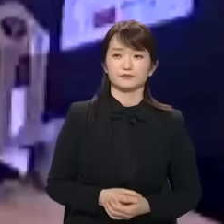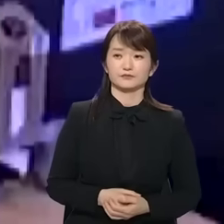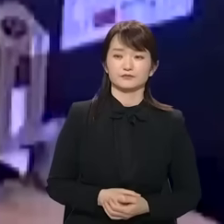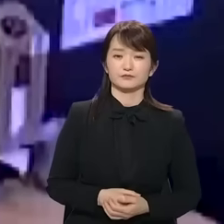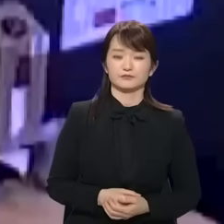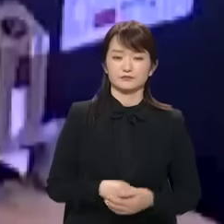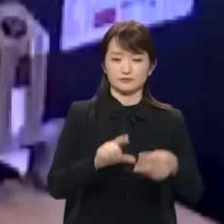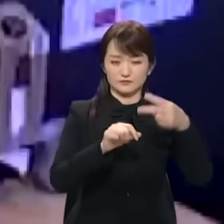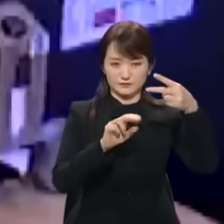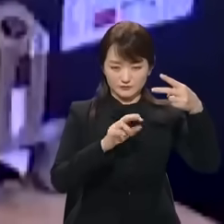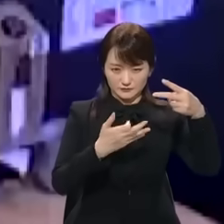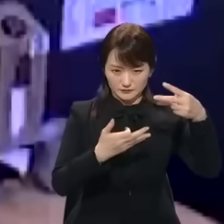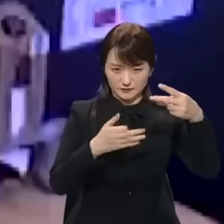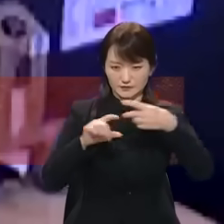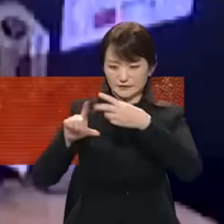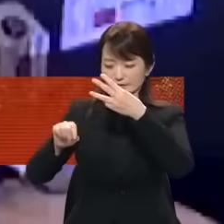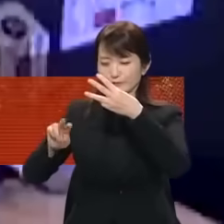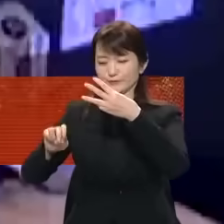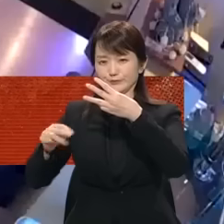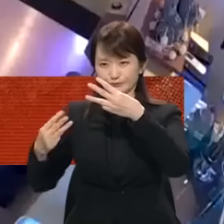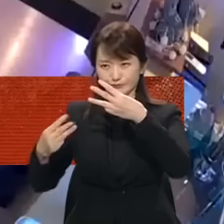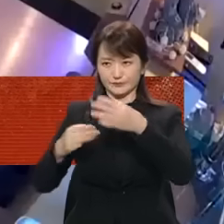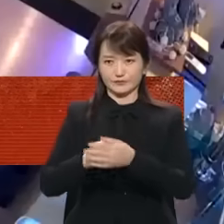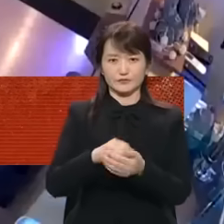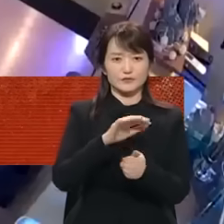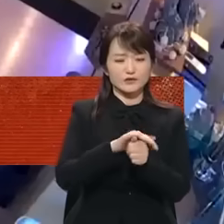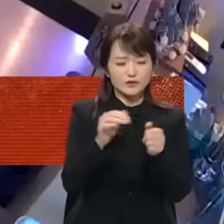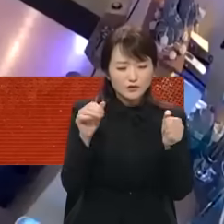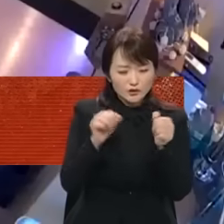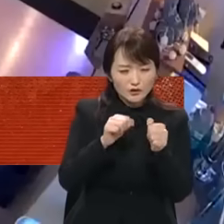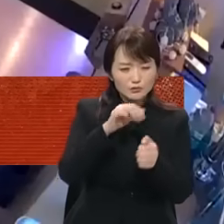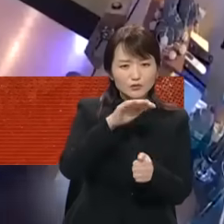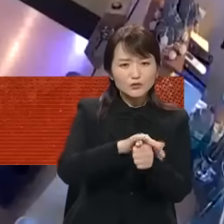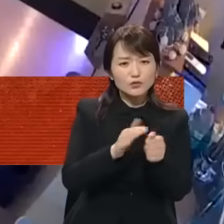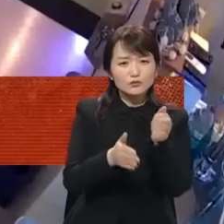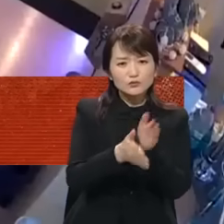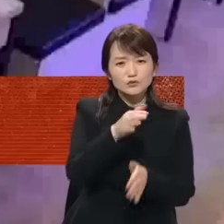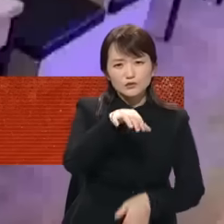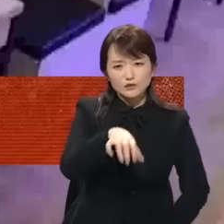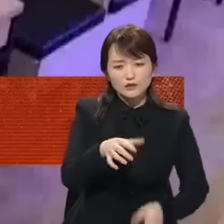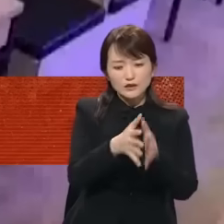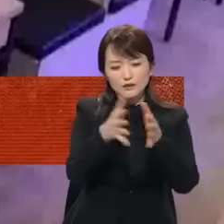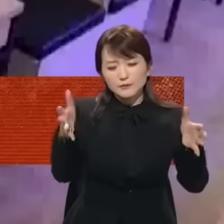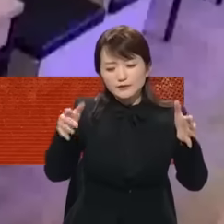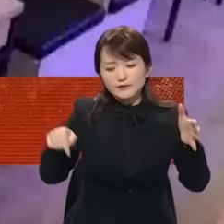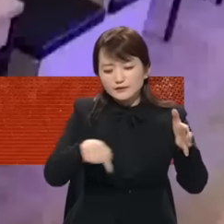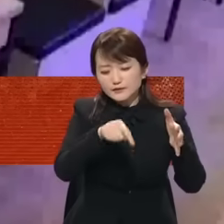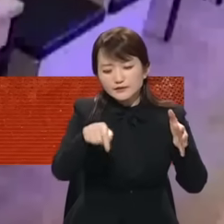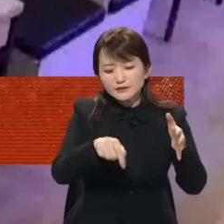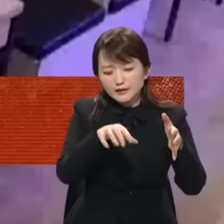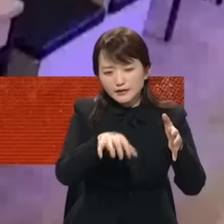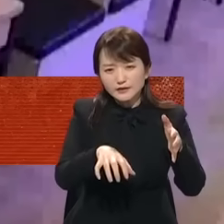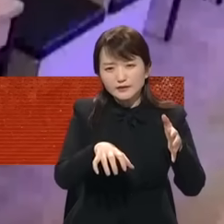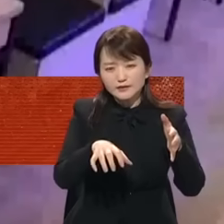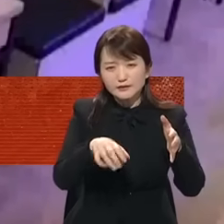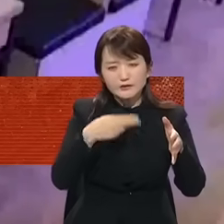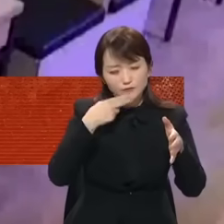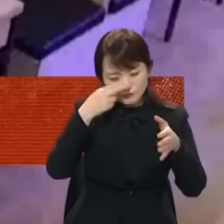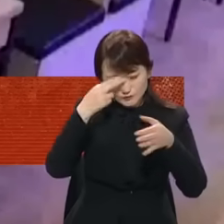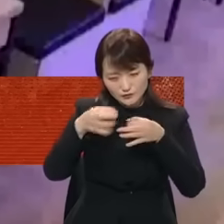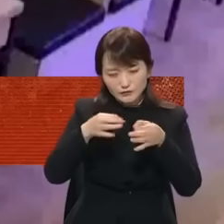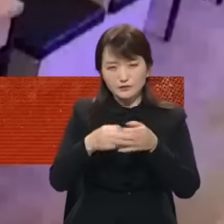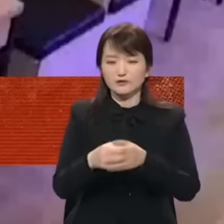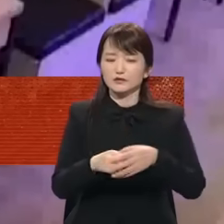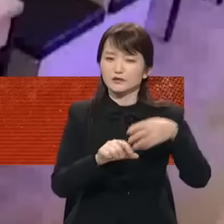2월 19일 그리고 3월 23일입니다 경북 경주시에 있는 그 아파트 상가내 입주에 있는 주점입니다 자 먼저 2월